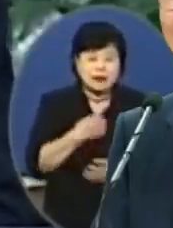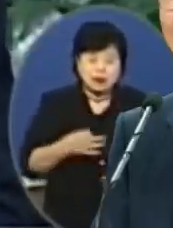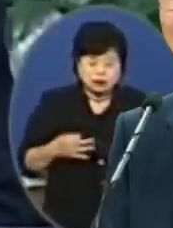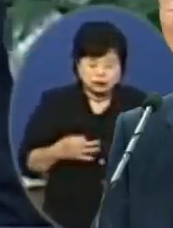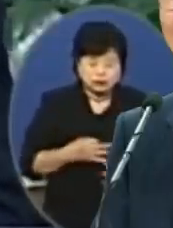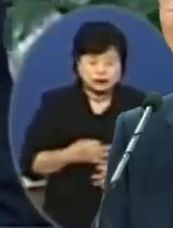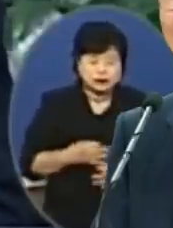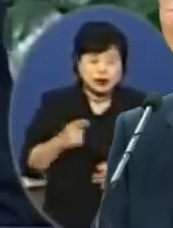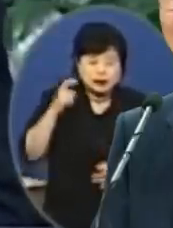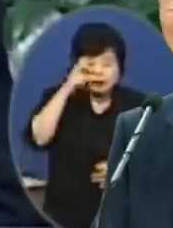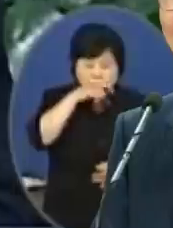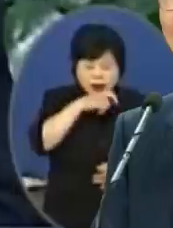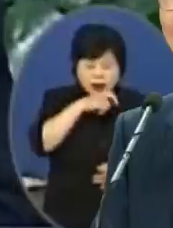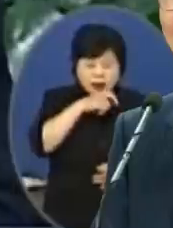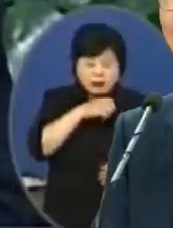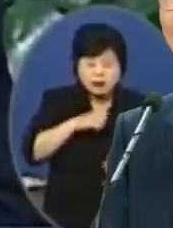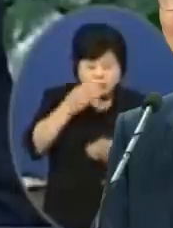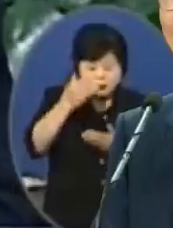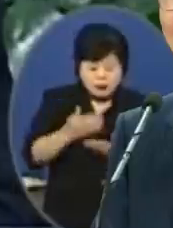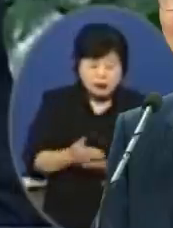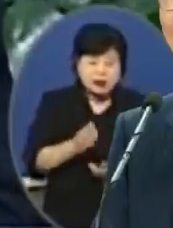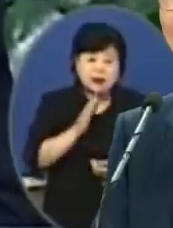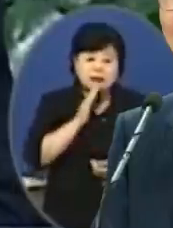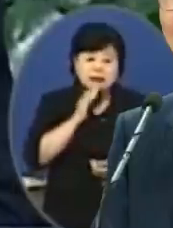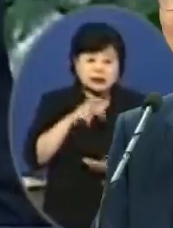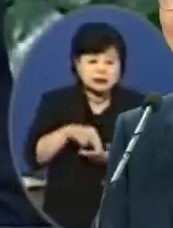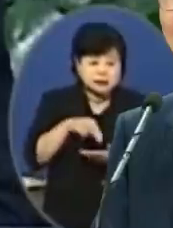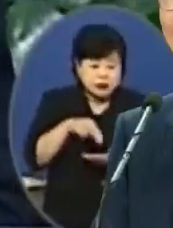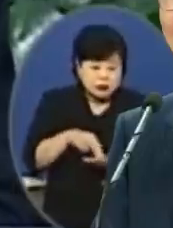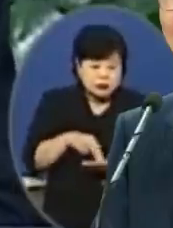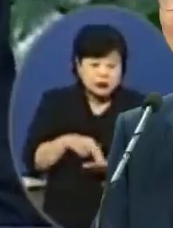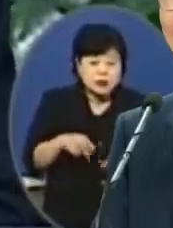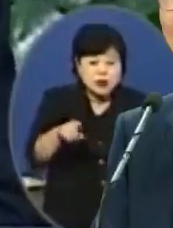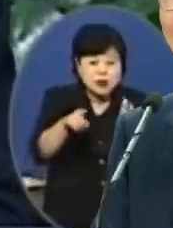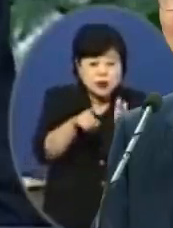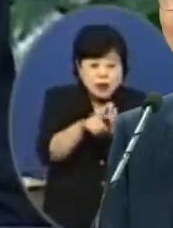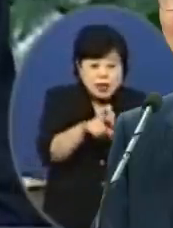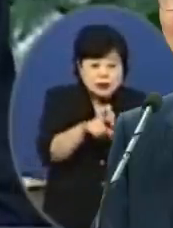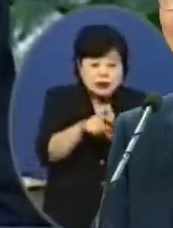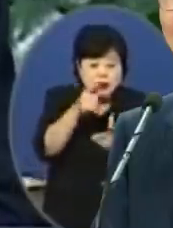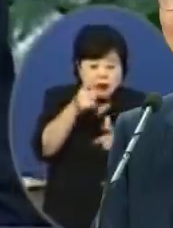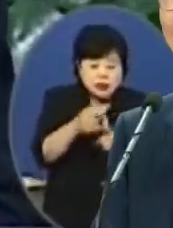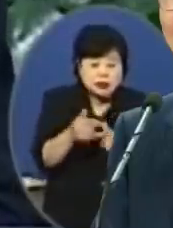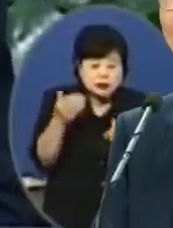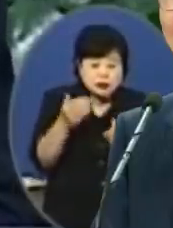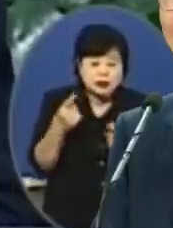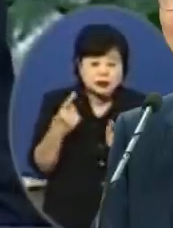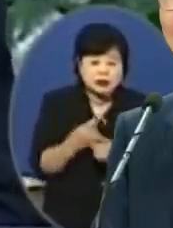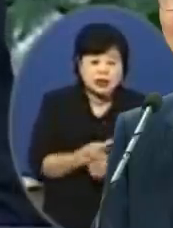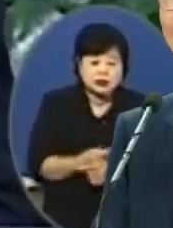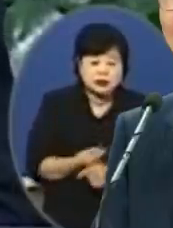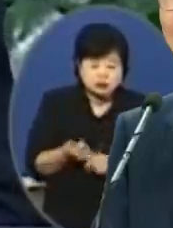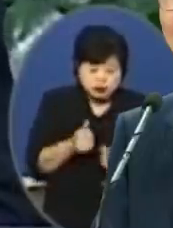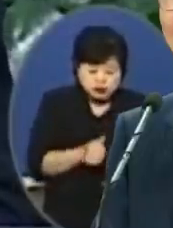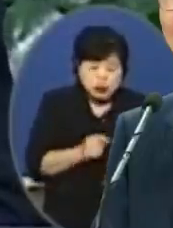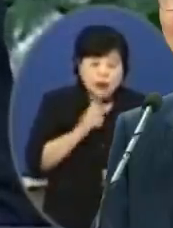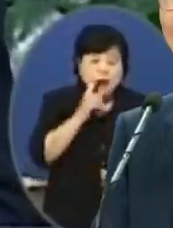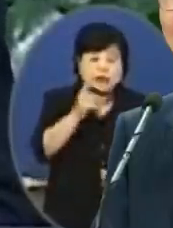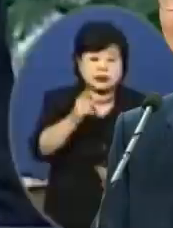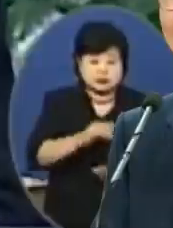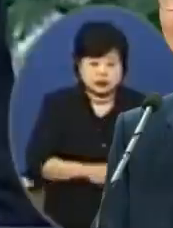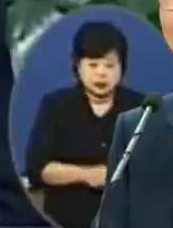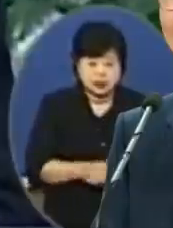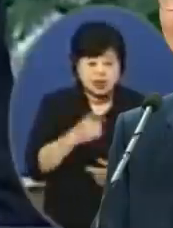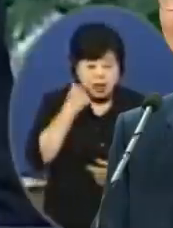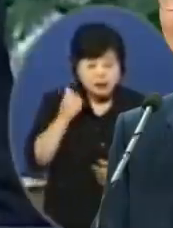불의하고 추악하여 버림받아야 할 이러한 사람을 위해서 예수님을 대신 죽으라고 내보냈었으니